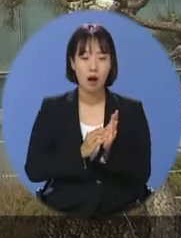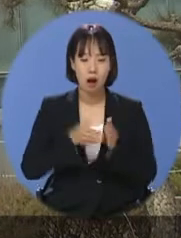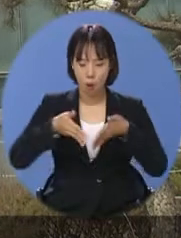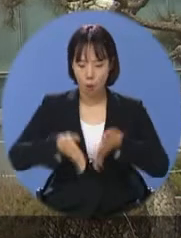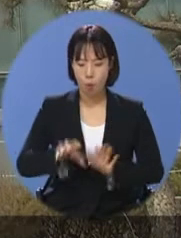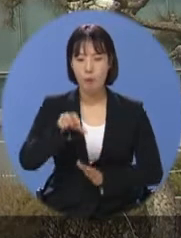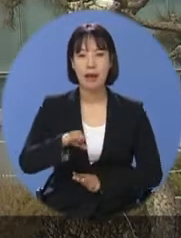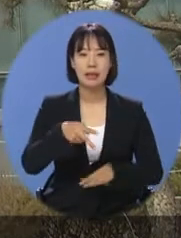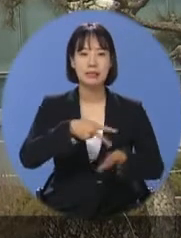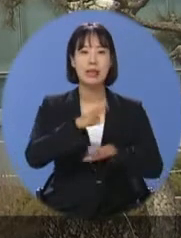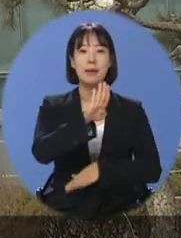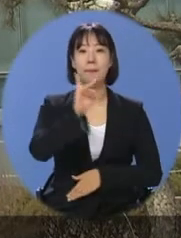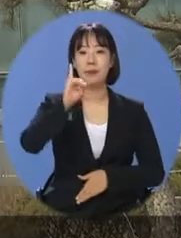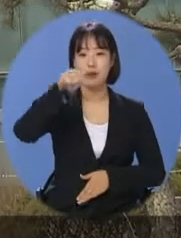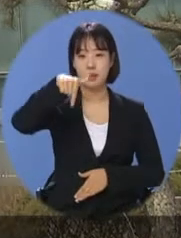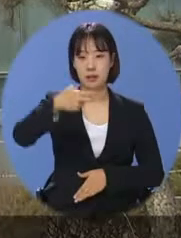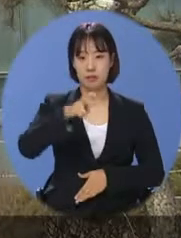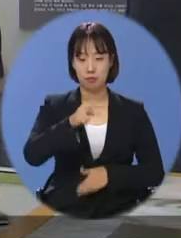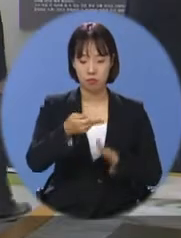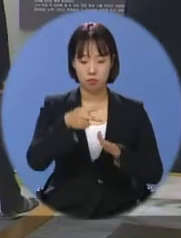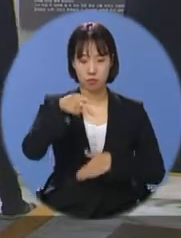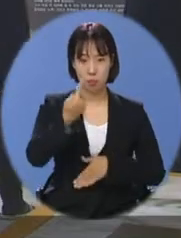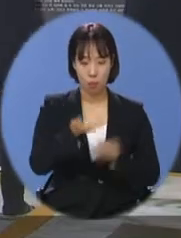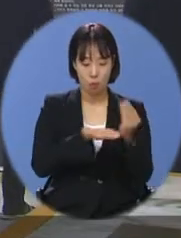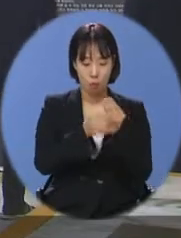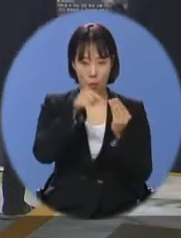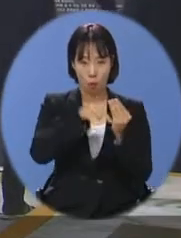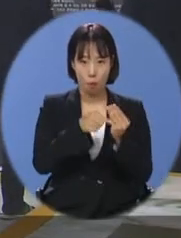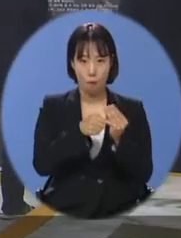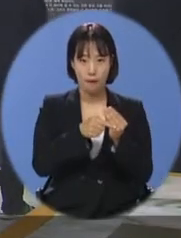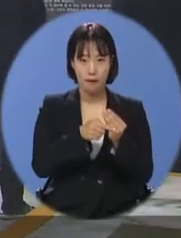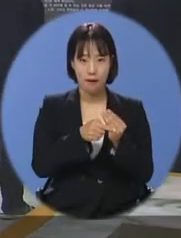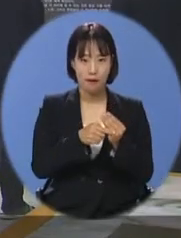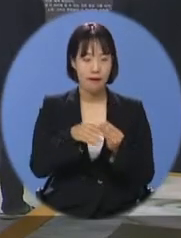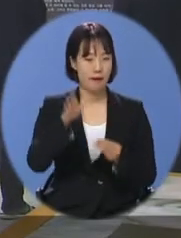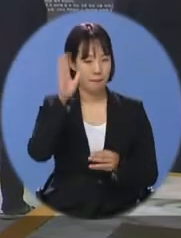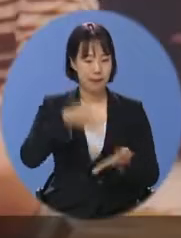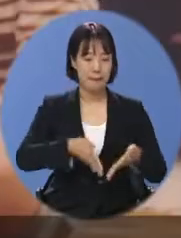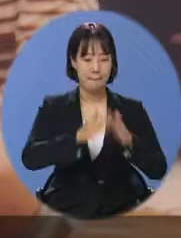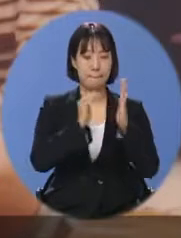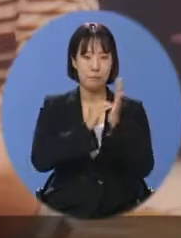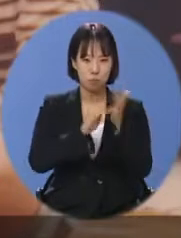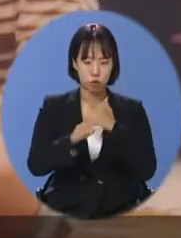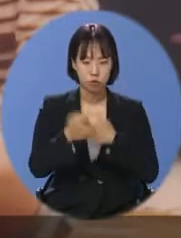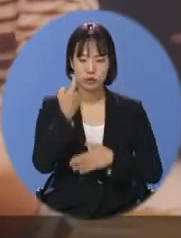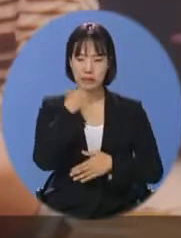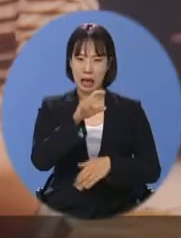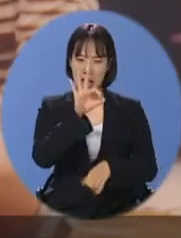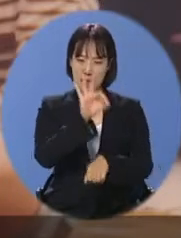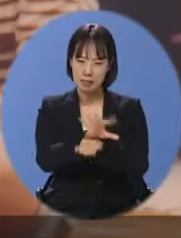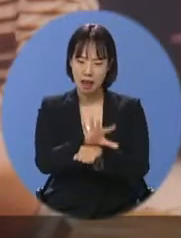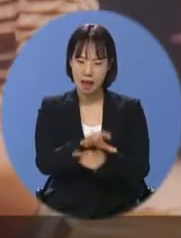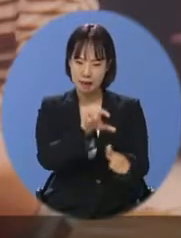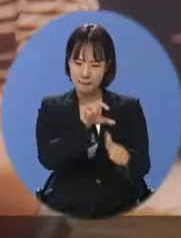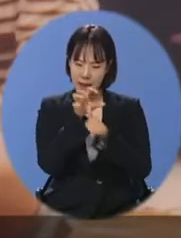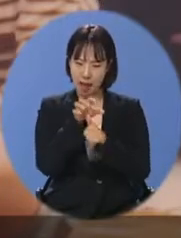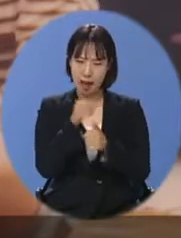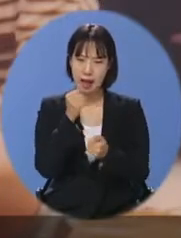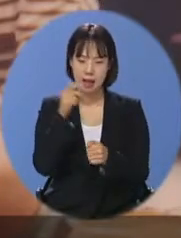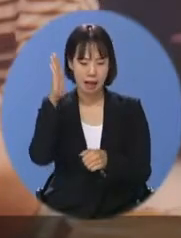고향인 신안 비금도에 바둑기념관을 세운 신안군이 황금 바둑판 제작에 나섰습니다. 신안군을 바둑의 메카로